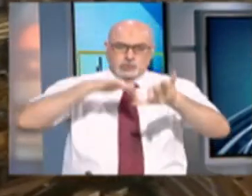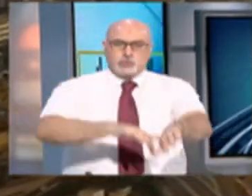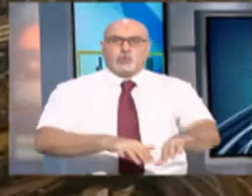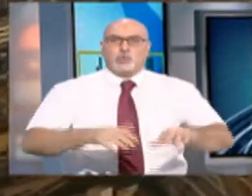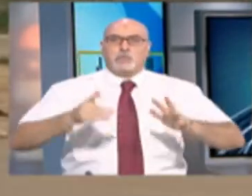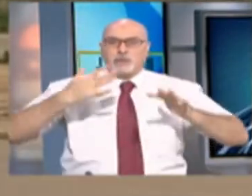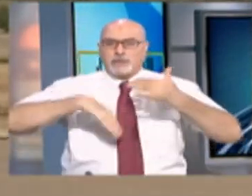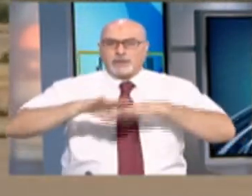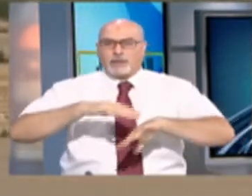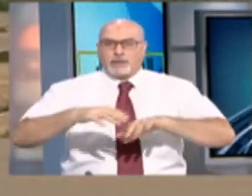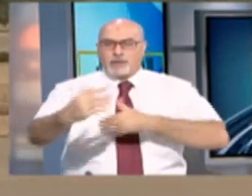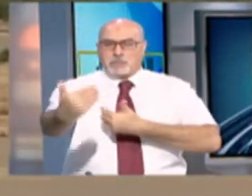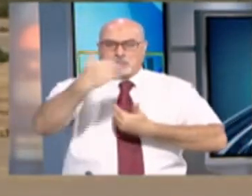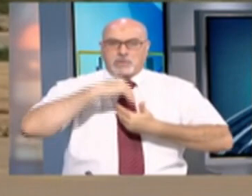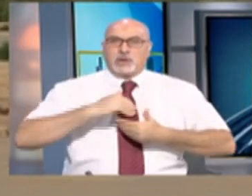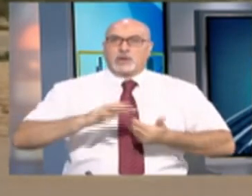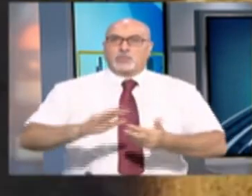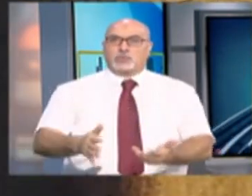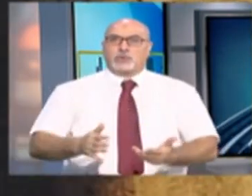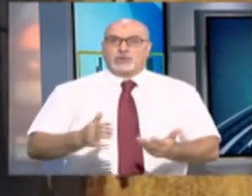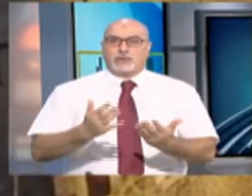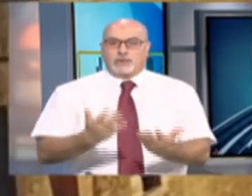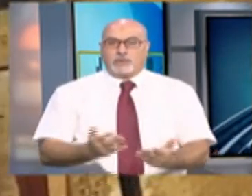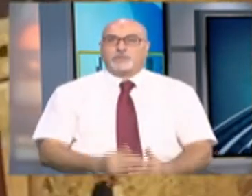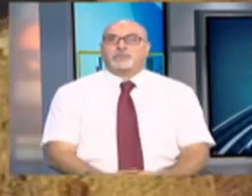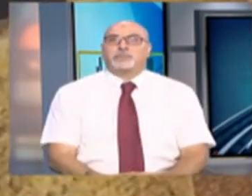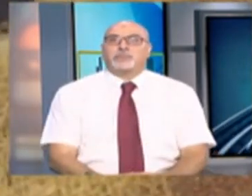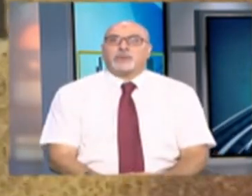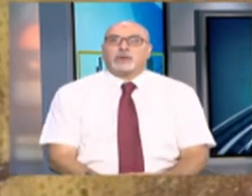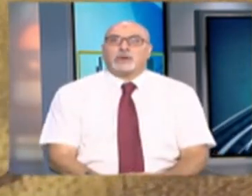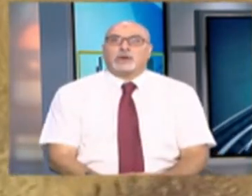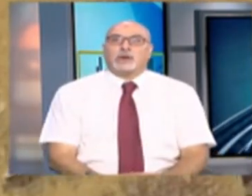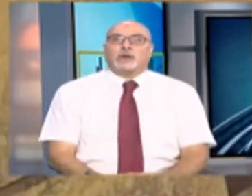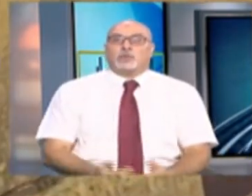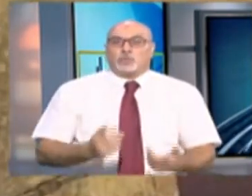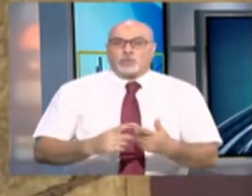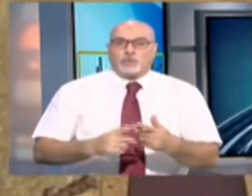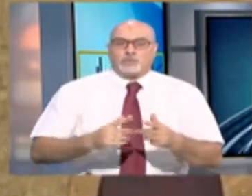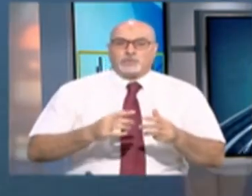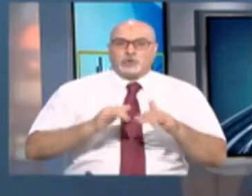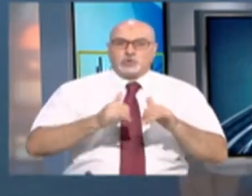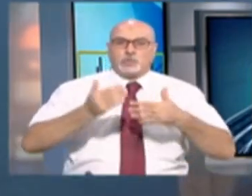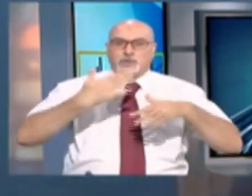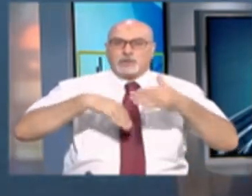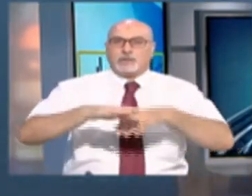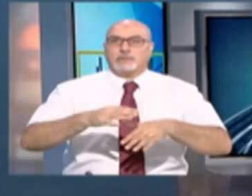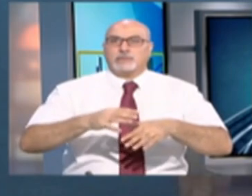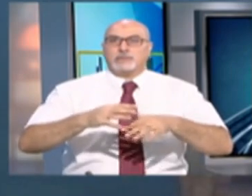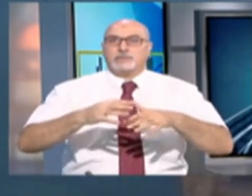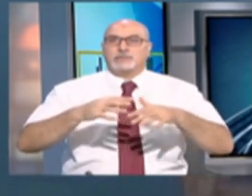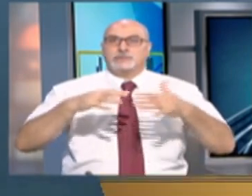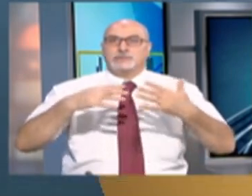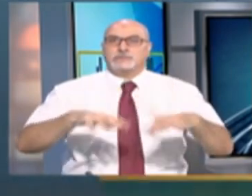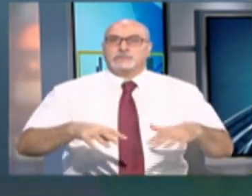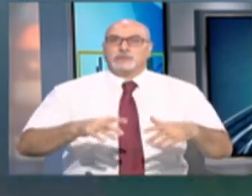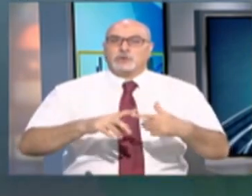المتوسط ليحطوا الرحال بحضنك. الحدث جلل كيف لا، وألعاب المتوسط أول دورة إقليمية تأتي